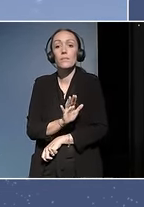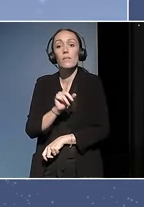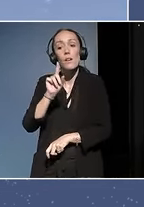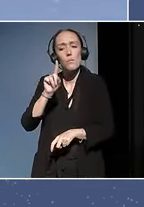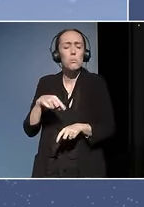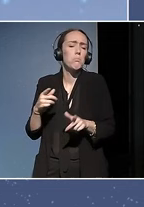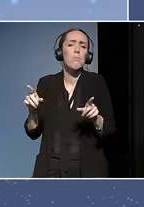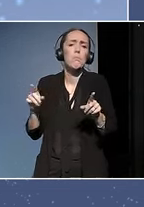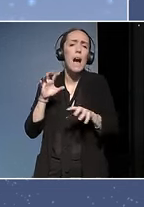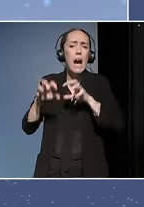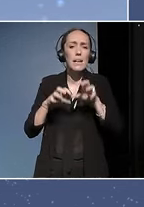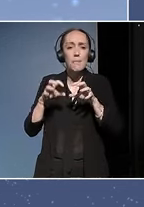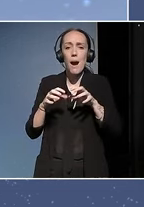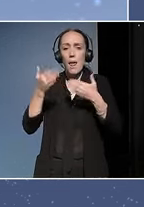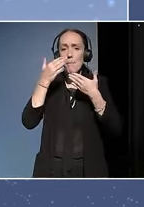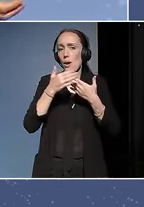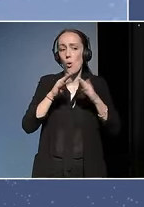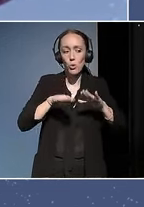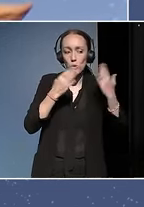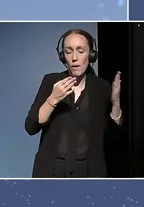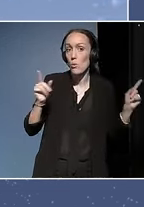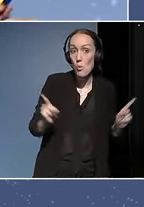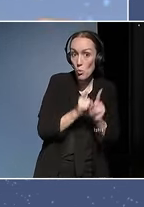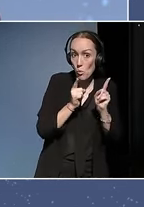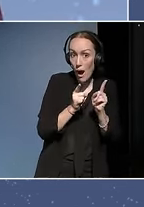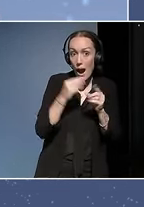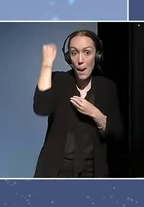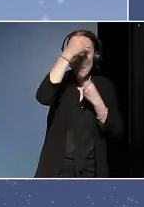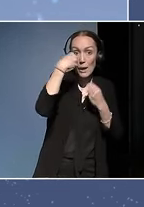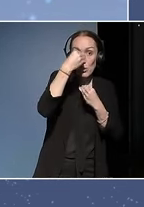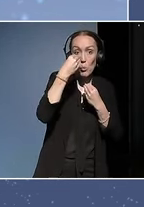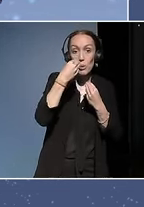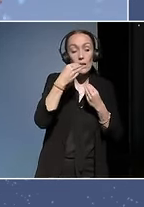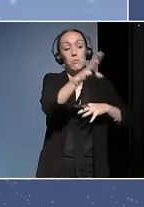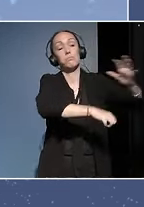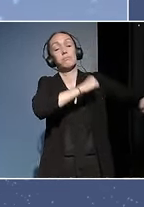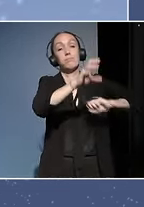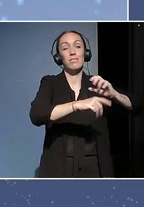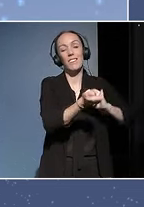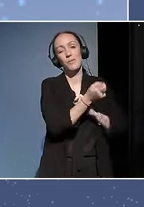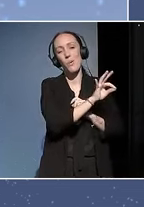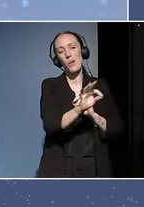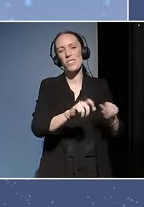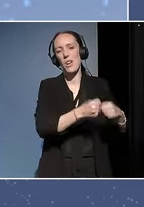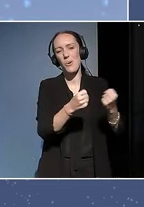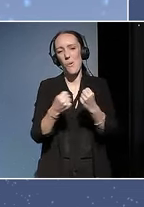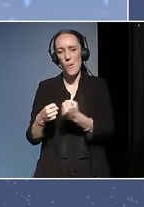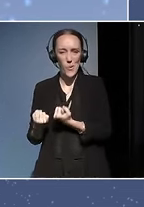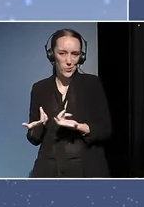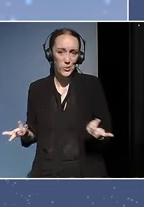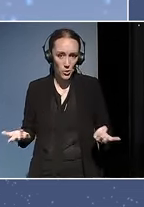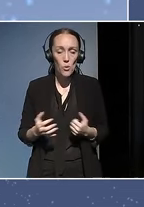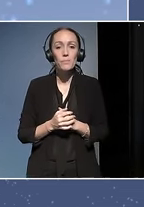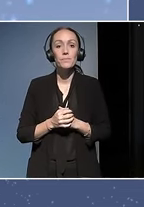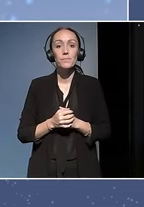Marocco il beduino l'aveva tirato fuori un po' così per cui aveva rotto anche aveva rotto delle C I femori e e